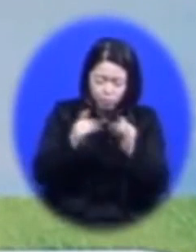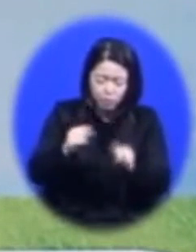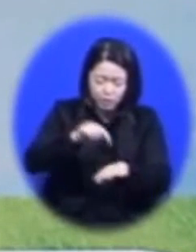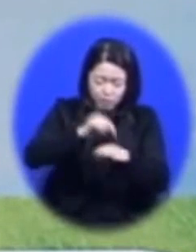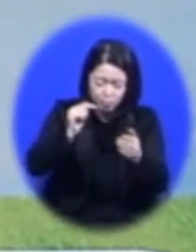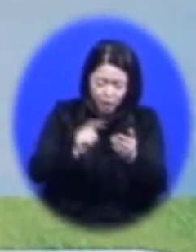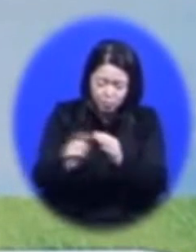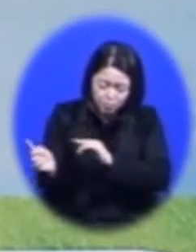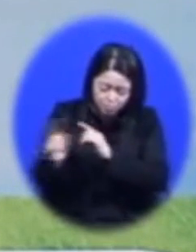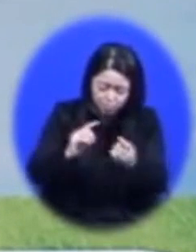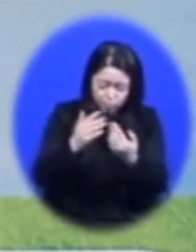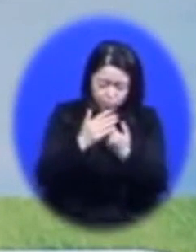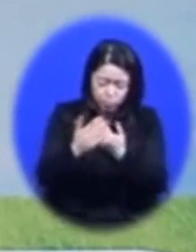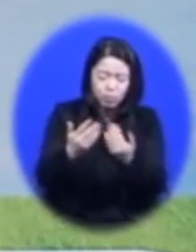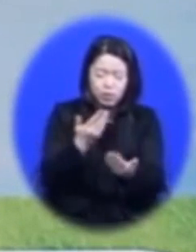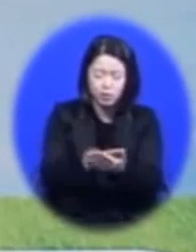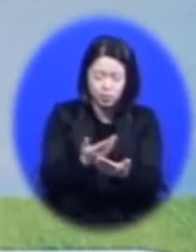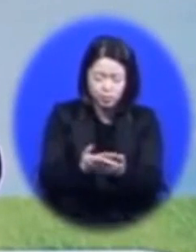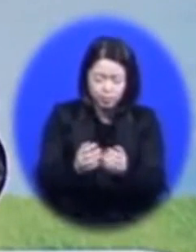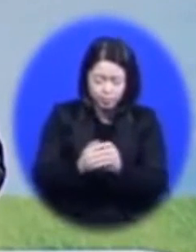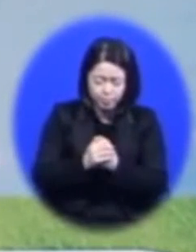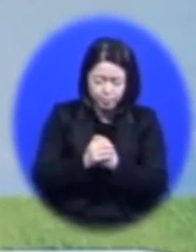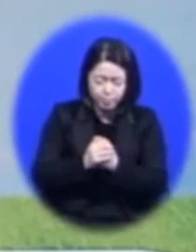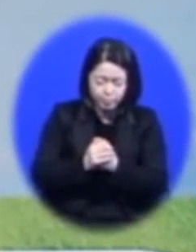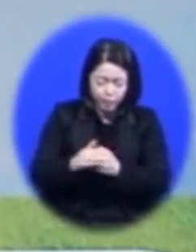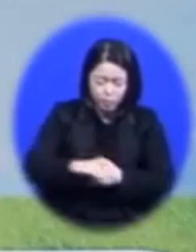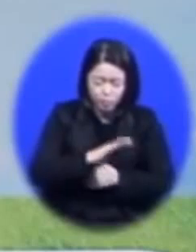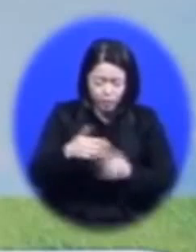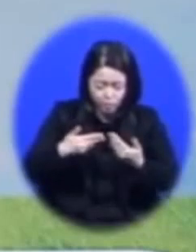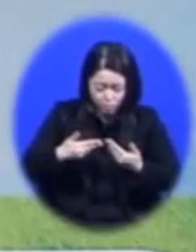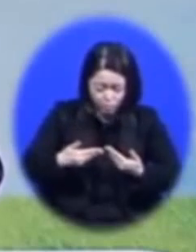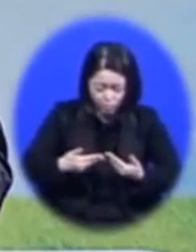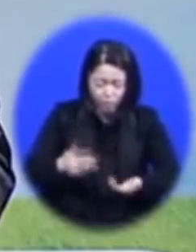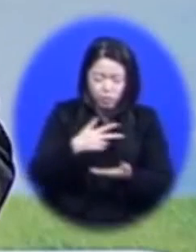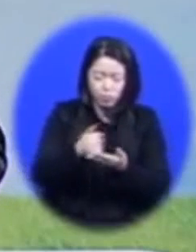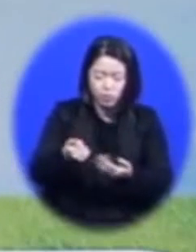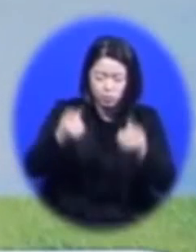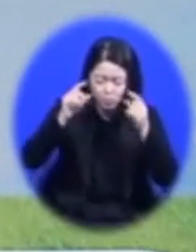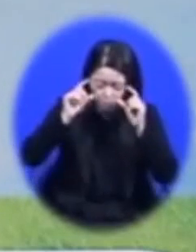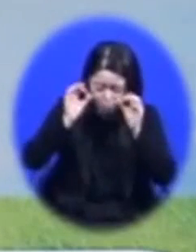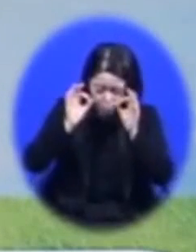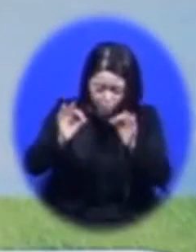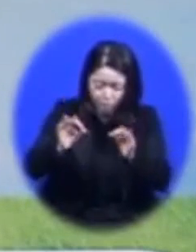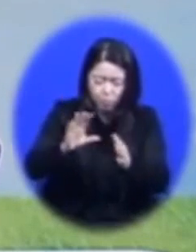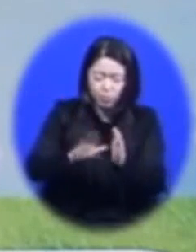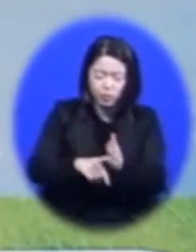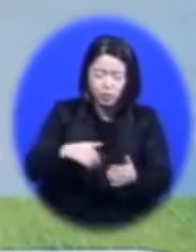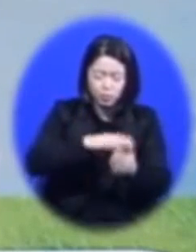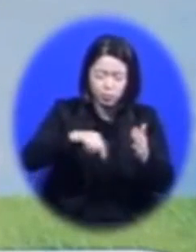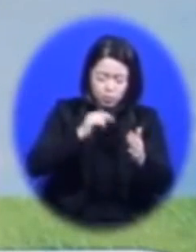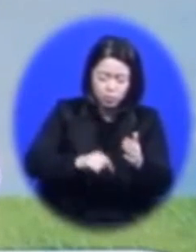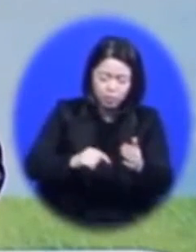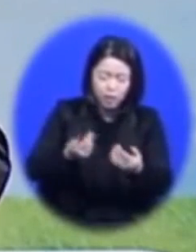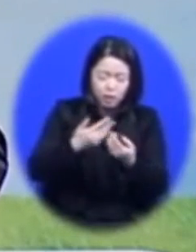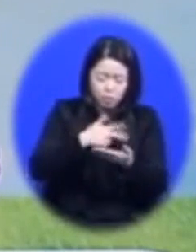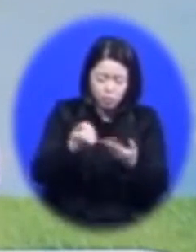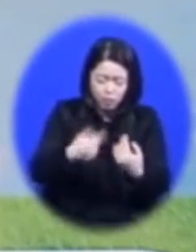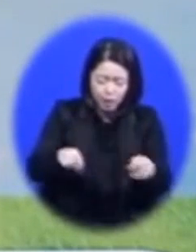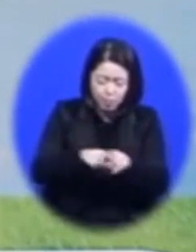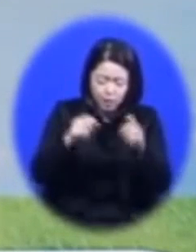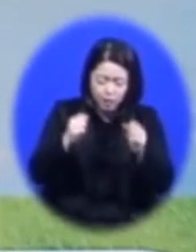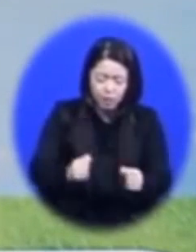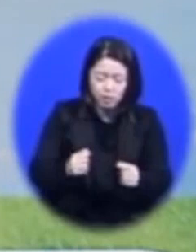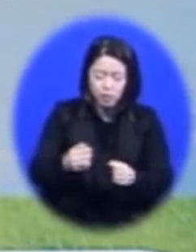부흥시켜 주소서. 우리가 잠잠히 주님을 바라보는 중에 우리 속에 주님이 우리와 함께 계시는 놀라운